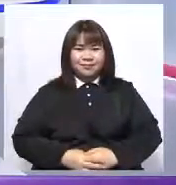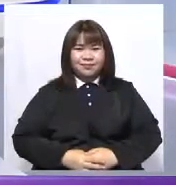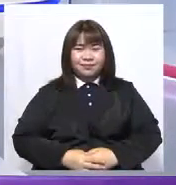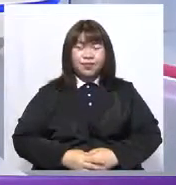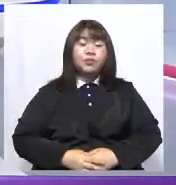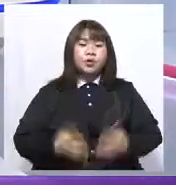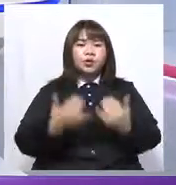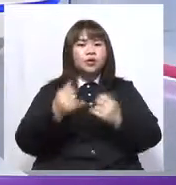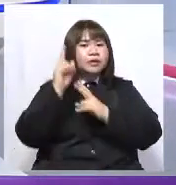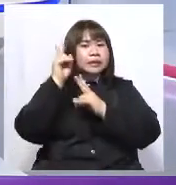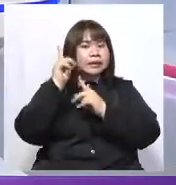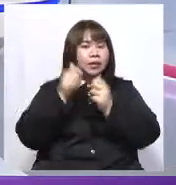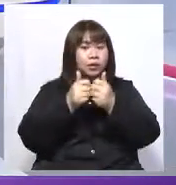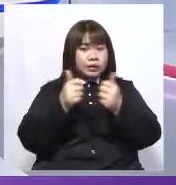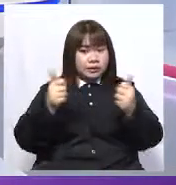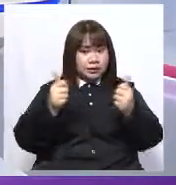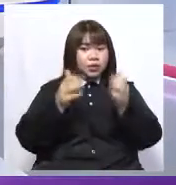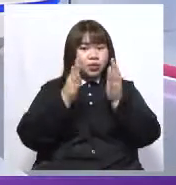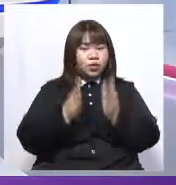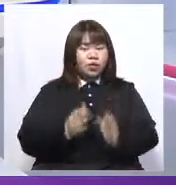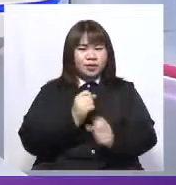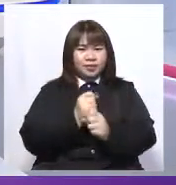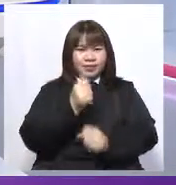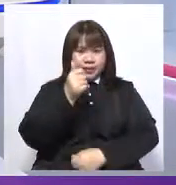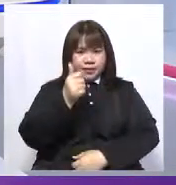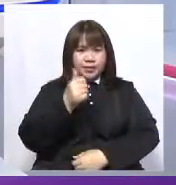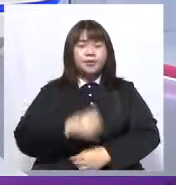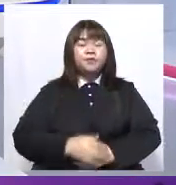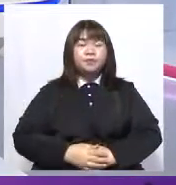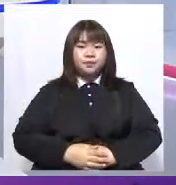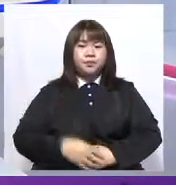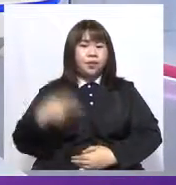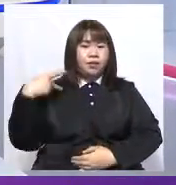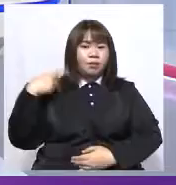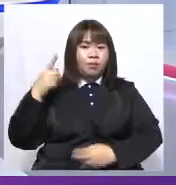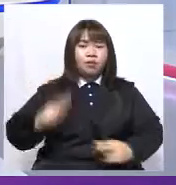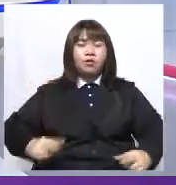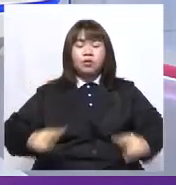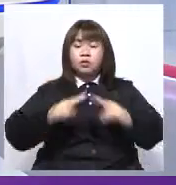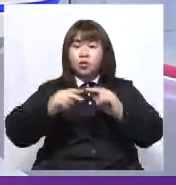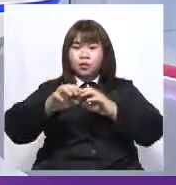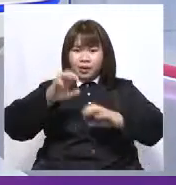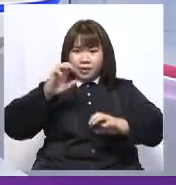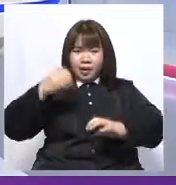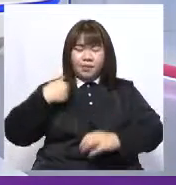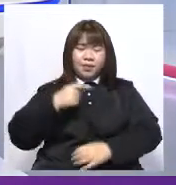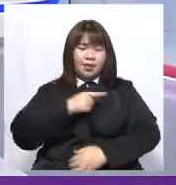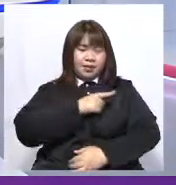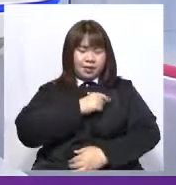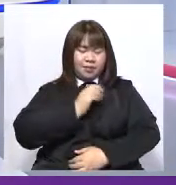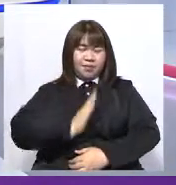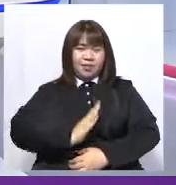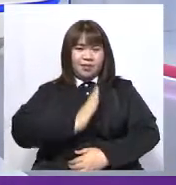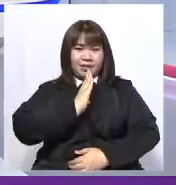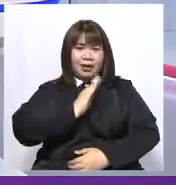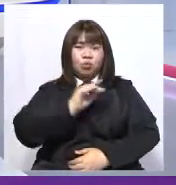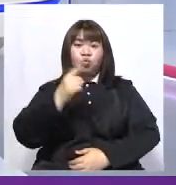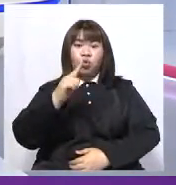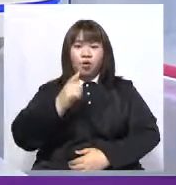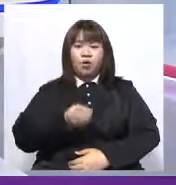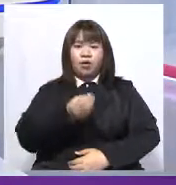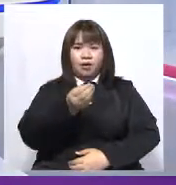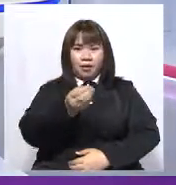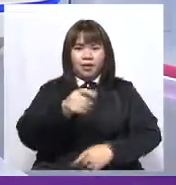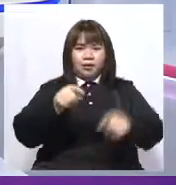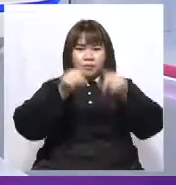ากันที่ข่าวต่อไปนะครับเป็นข่าวดีของผู้ที่ทำความดีนะครับนั่นก็คือทางด้านของปลัดกระทรวงมหาดไทยได้มอบเข็มเชิดชูเกียรติทองคำและประ